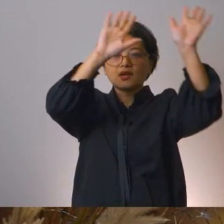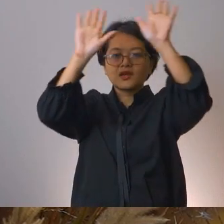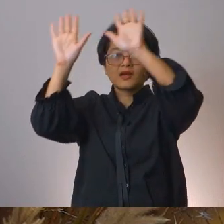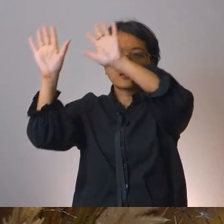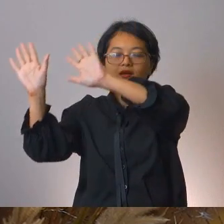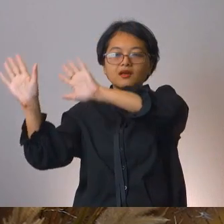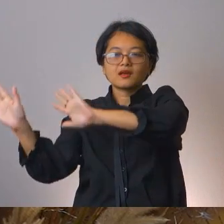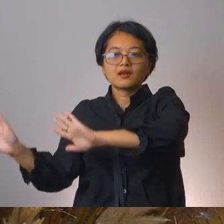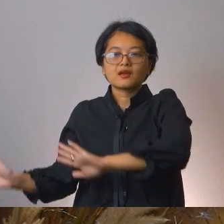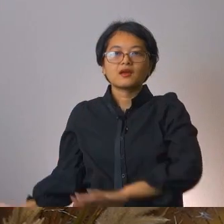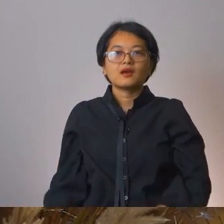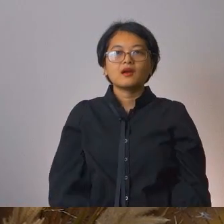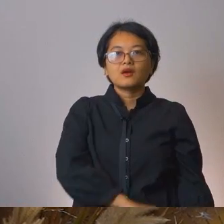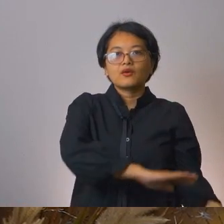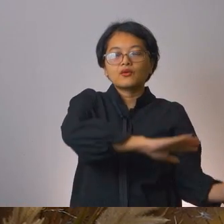Hosiana,